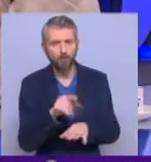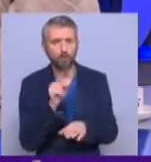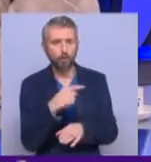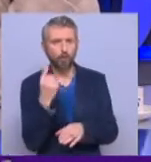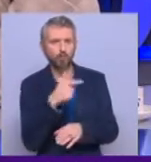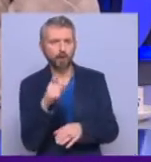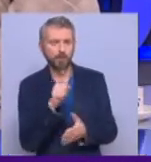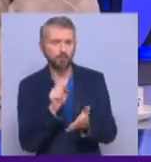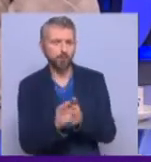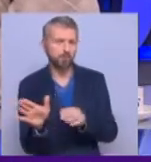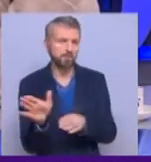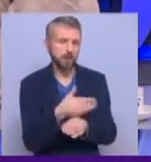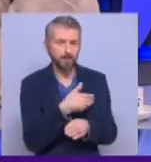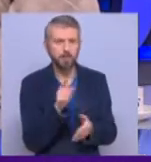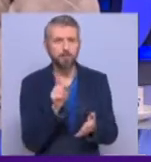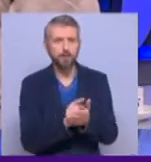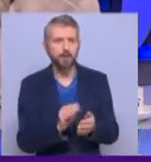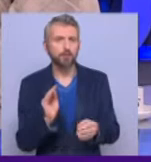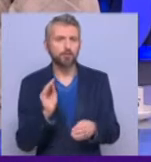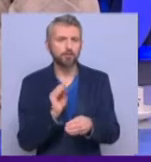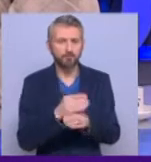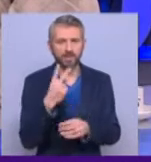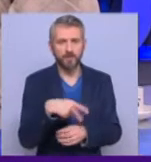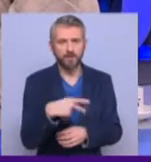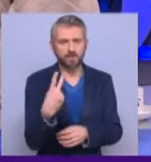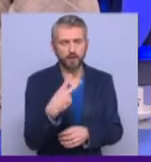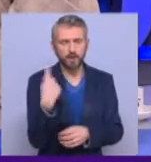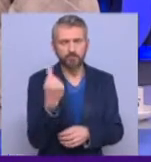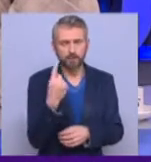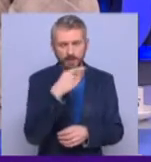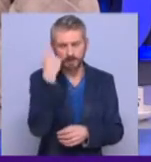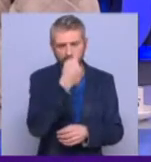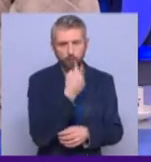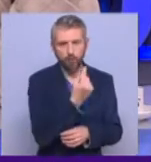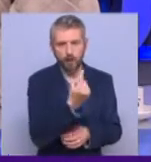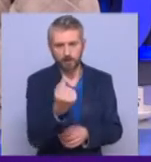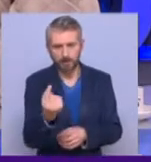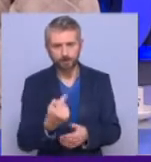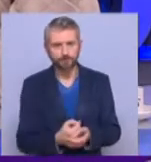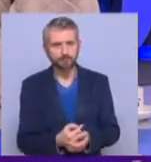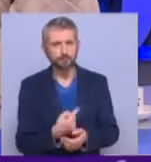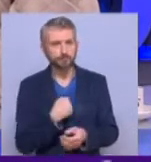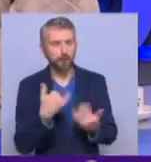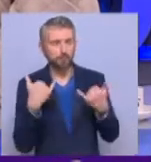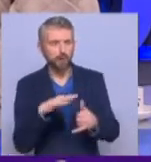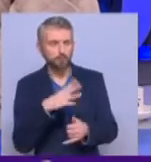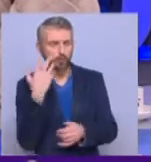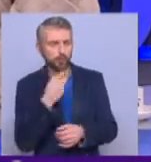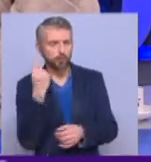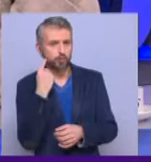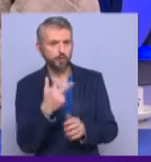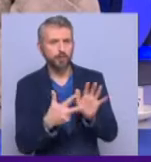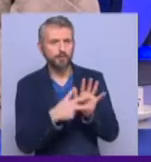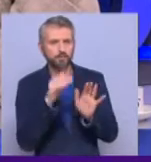має демонтувати і має доставити 22 лічильники індивідуальних. Я вражений був, коли почув, що там